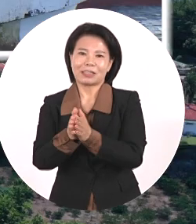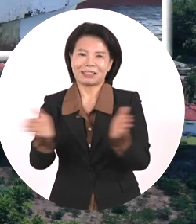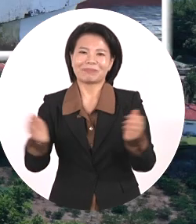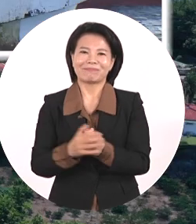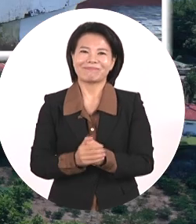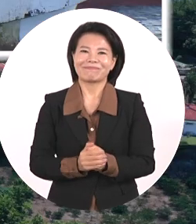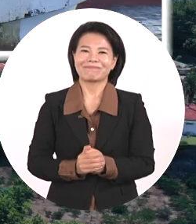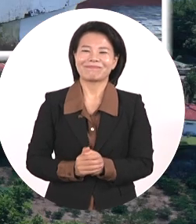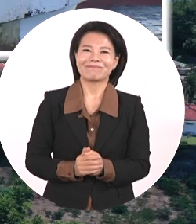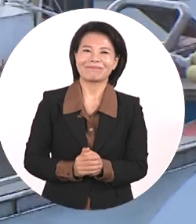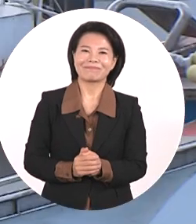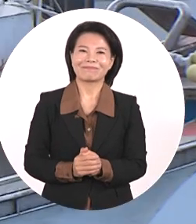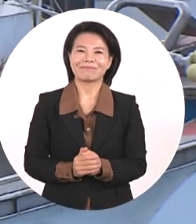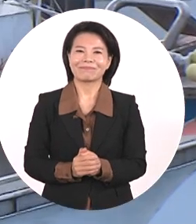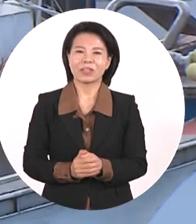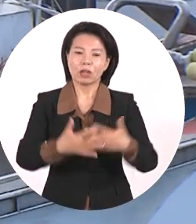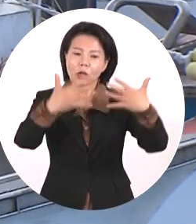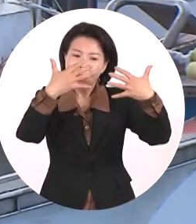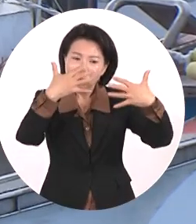접수한다고 밝혔습니다.